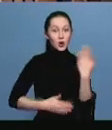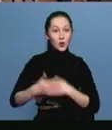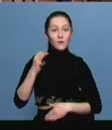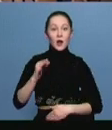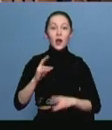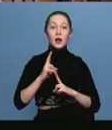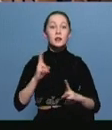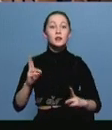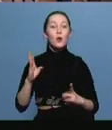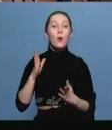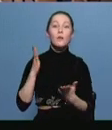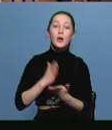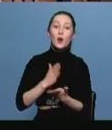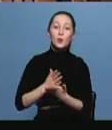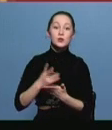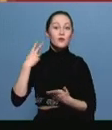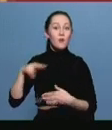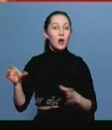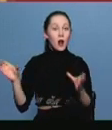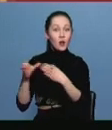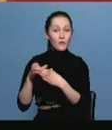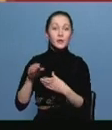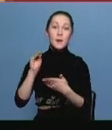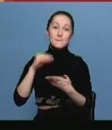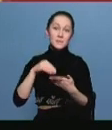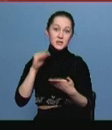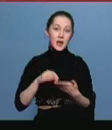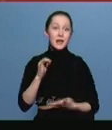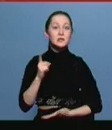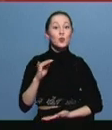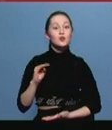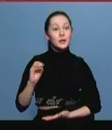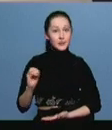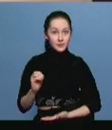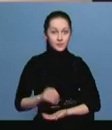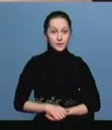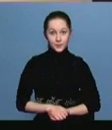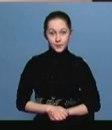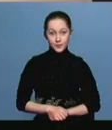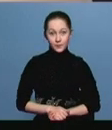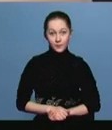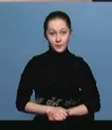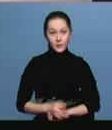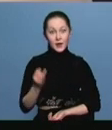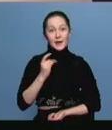учреждениях уголовно-исполнительной системы, вместо итогового сочинения писали изложение. Из